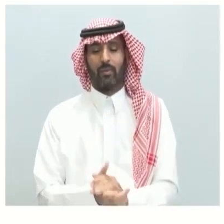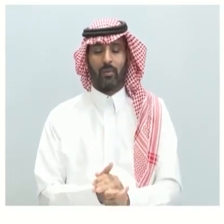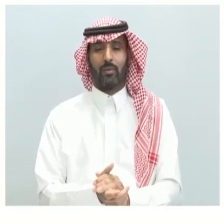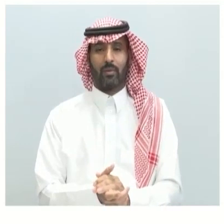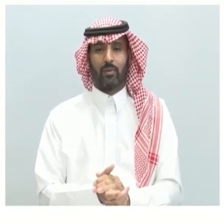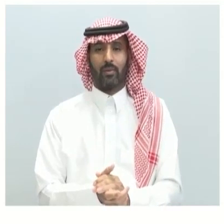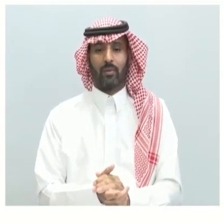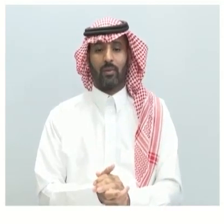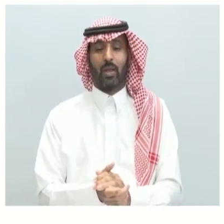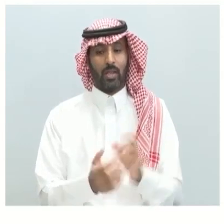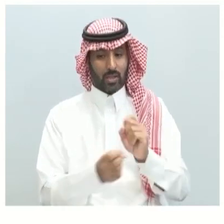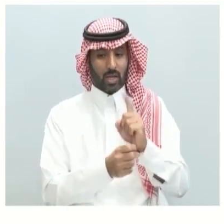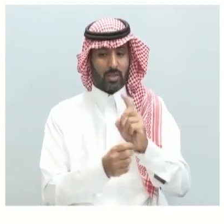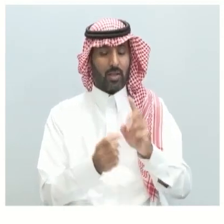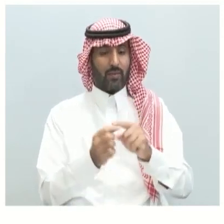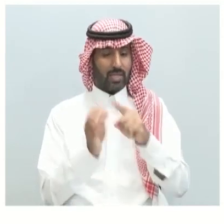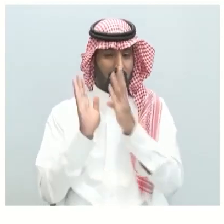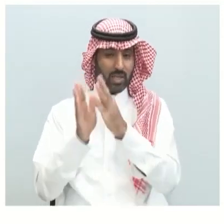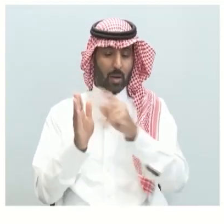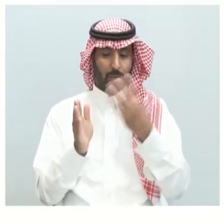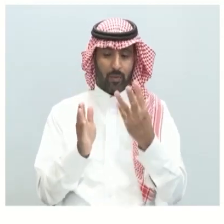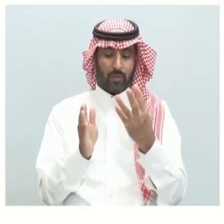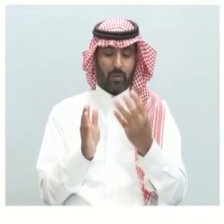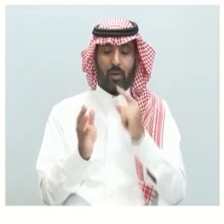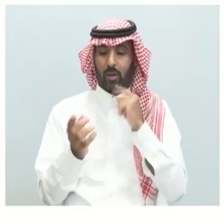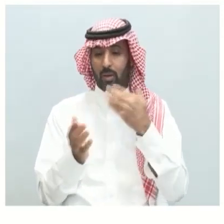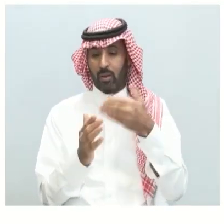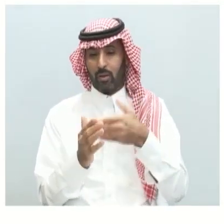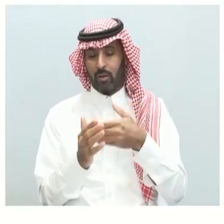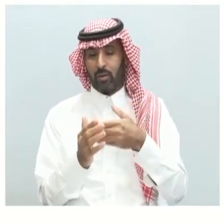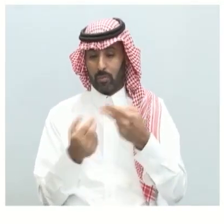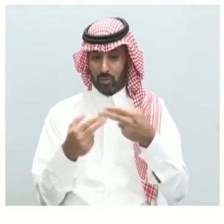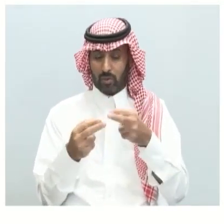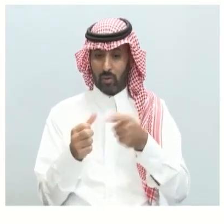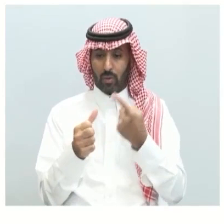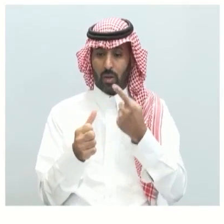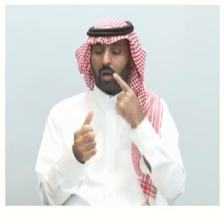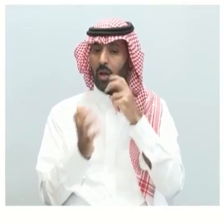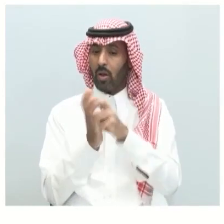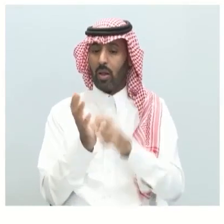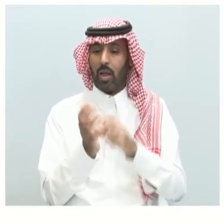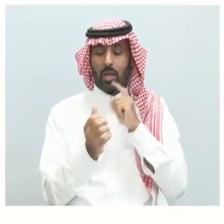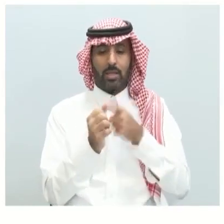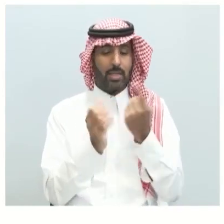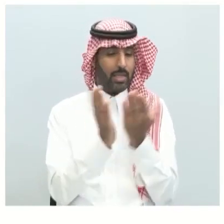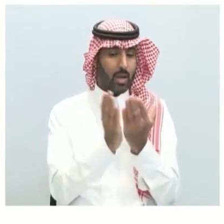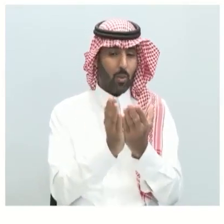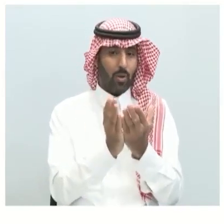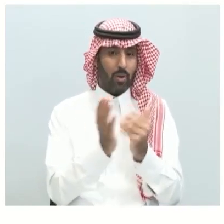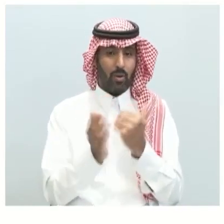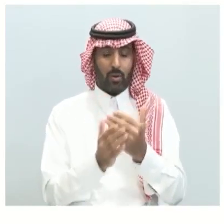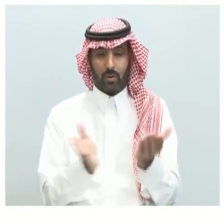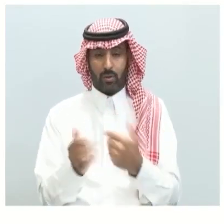اذا الغازات وهو الفصل الرابع وصلنا فيه او بدانا فيه في القوانين الغازات وهو الدرس الاول